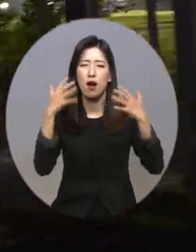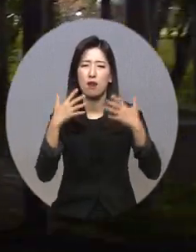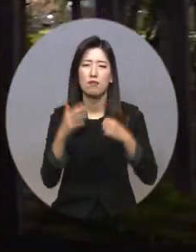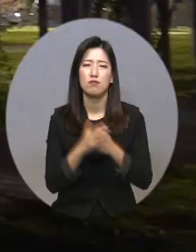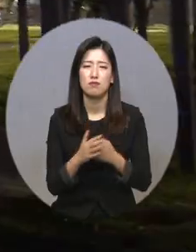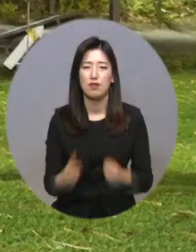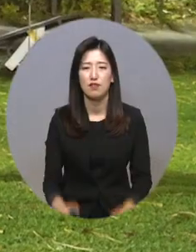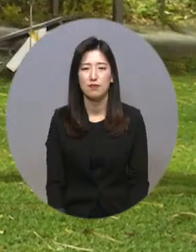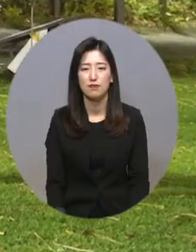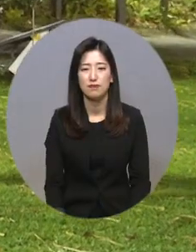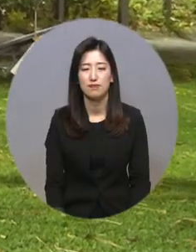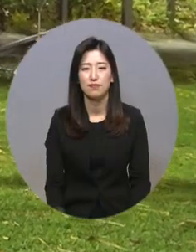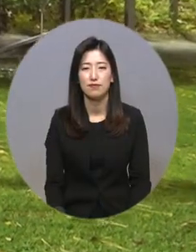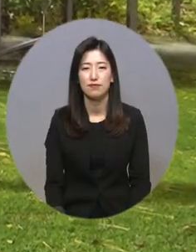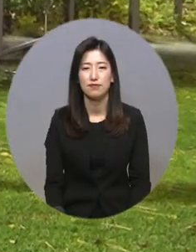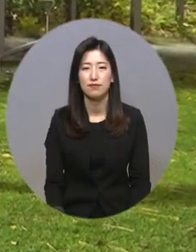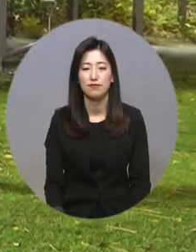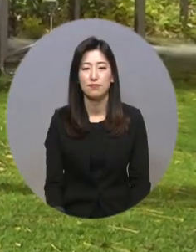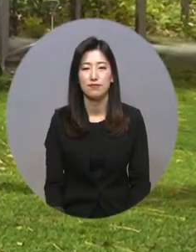뭐